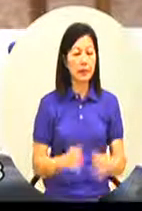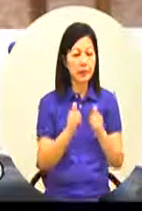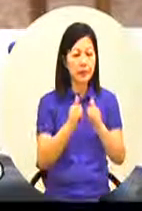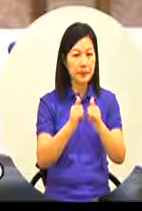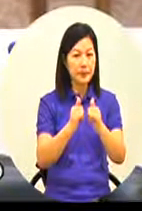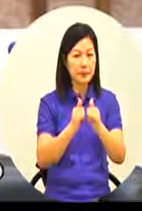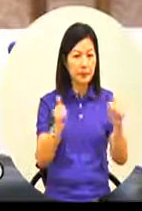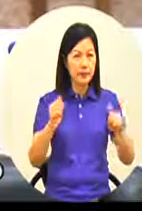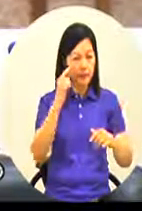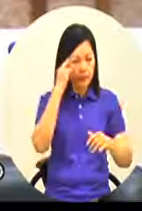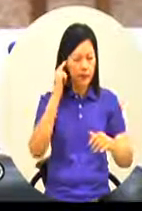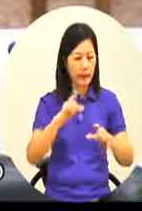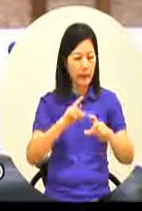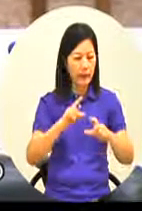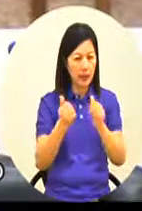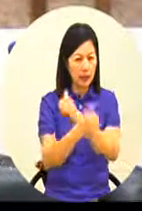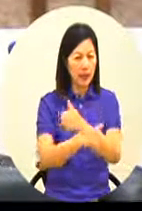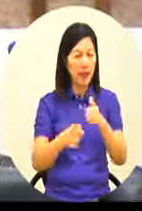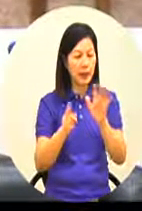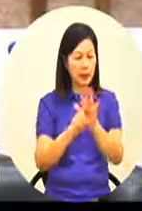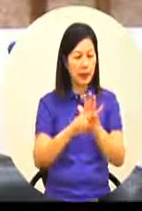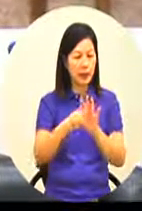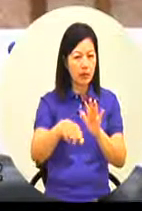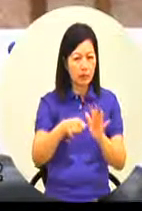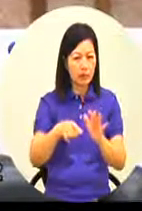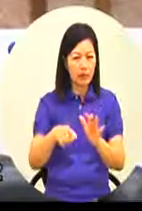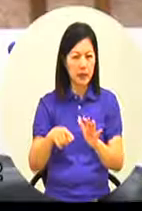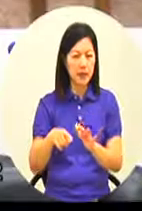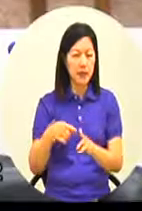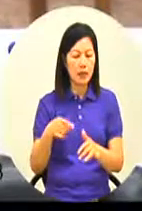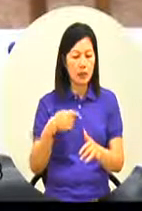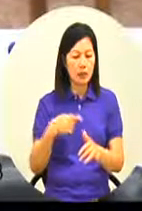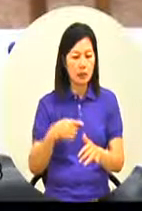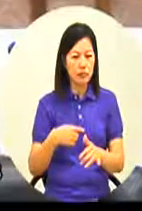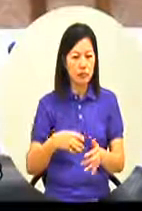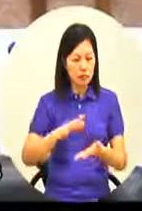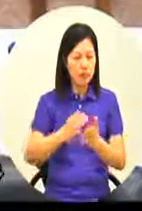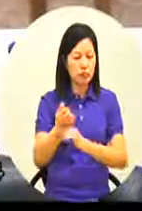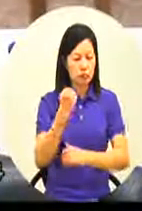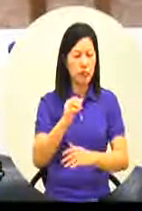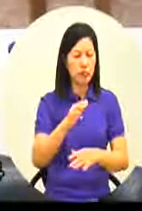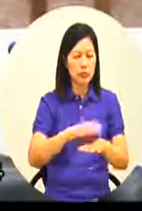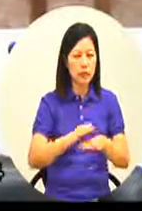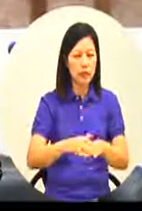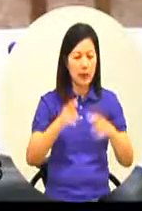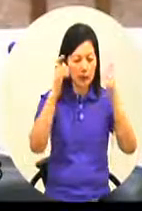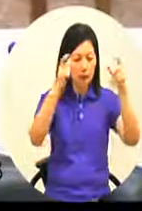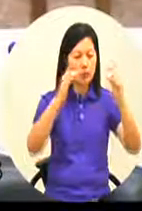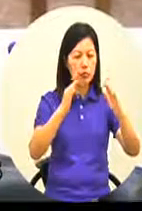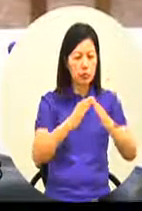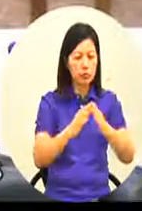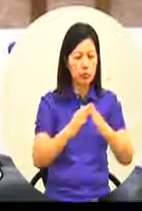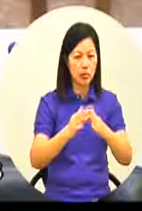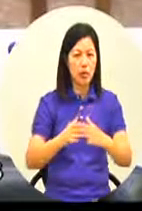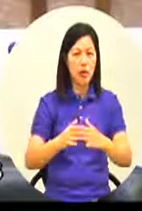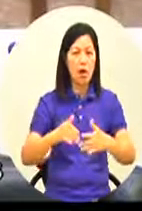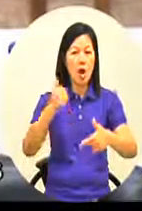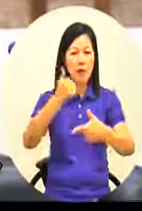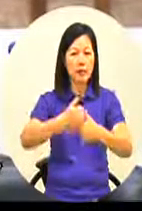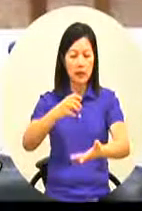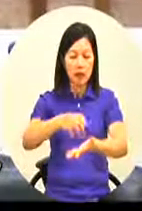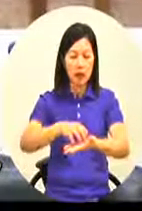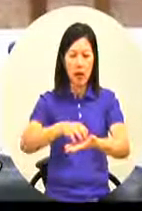相当大的压力。就是安怎，人咧申请高雄厝有摕到建缴啊，吼，但是我唔知迄是毋是嘉